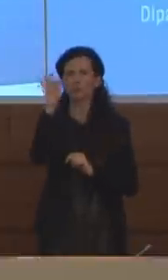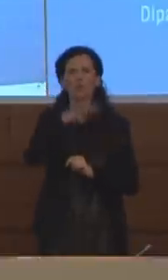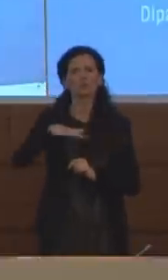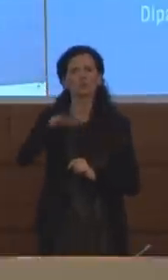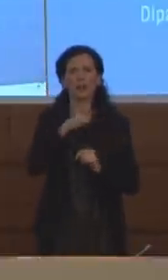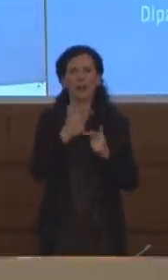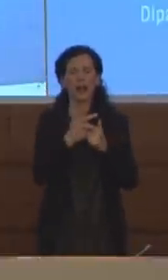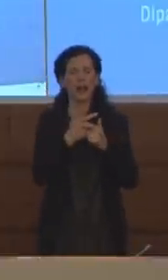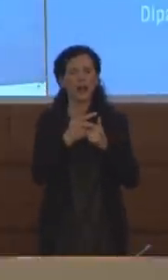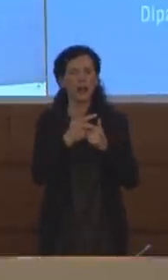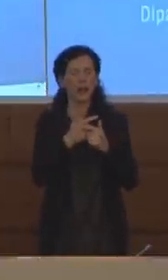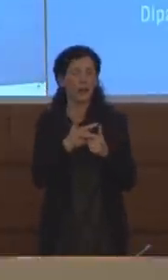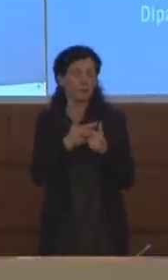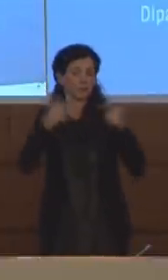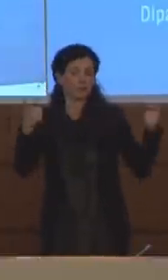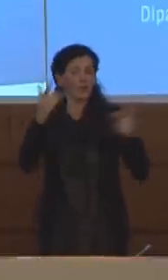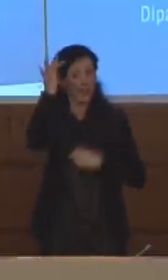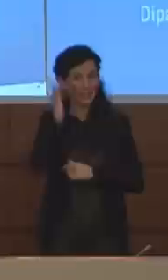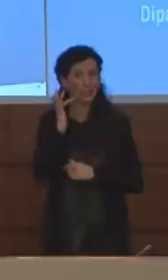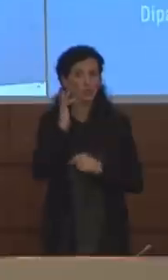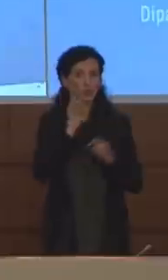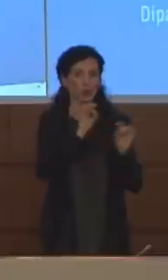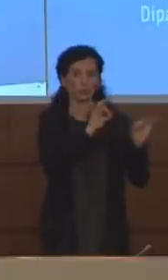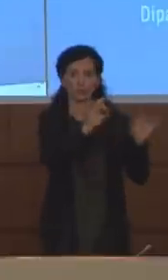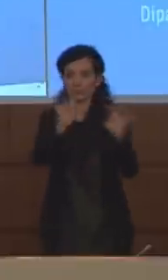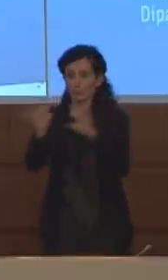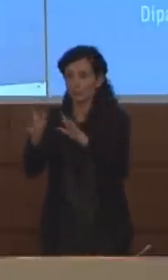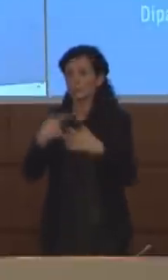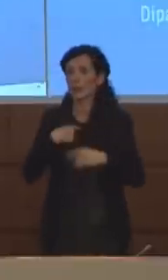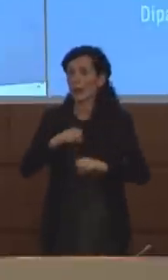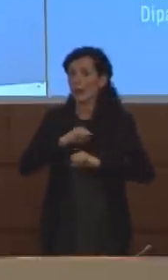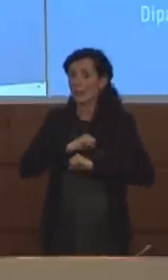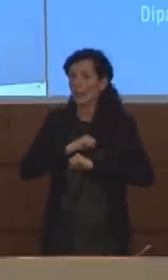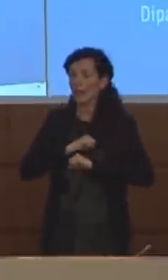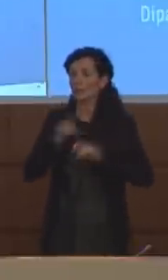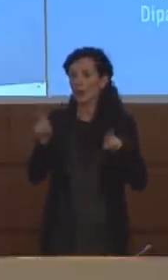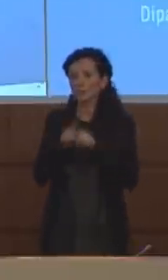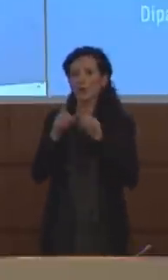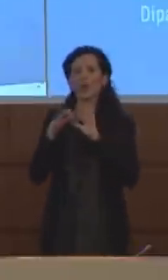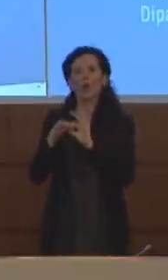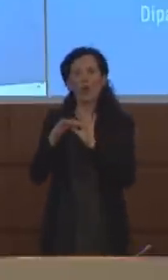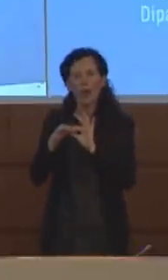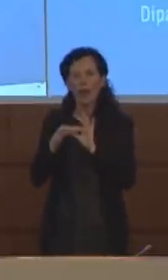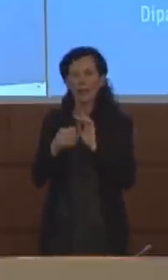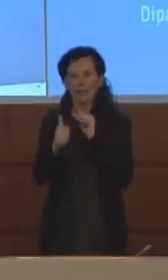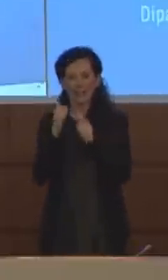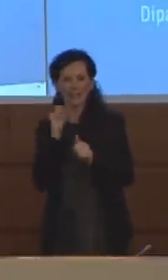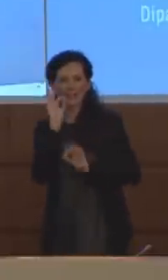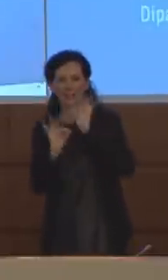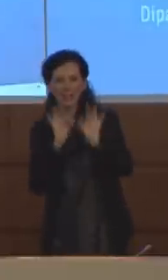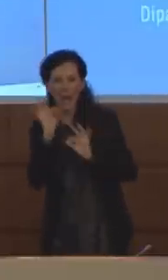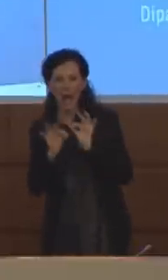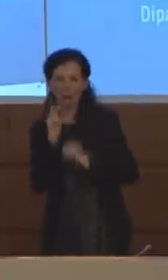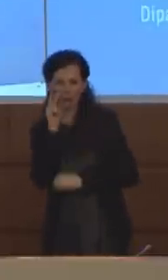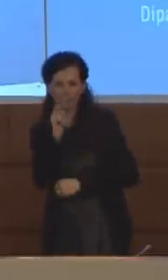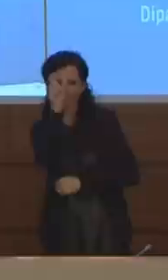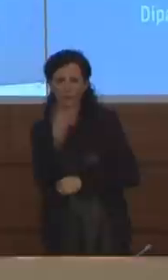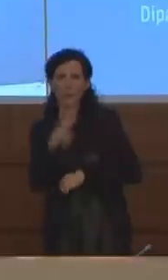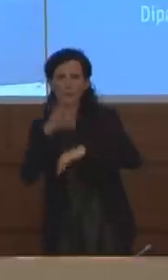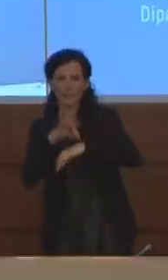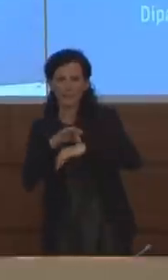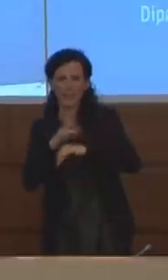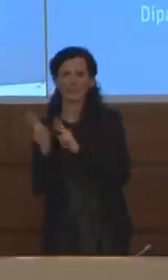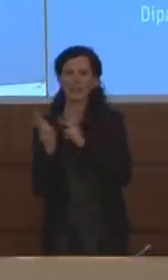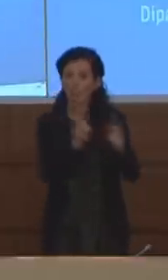pazienti credo che poi i colleghi che hanno fatto i triasso comunque hanno giocato i pazienti al abbiano fatto in funzione della gravità